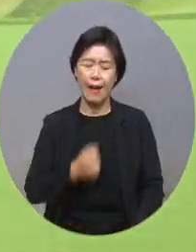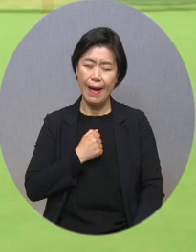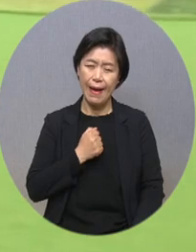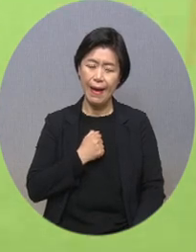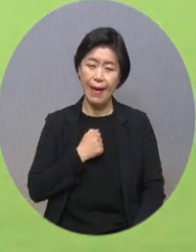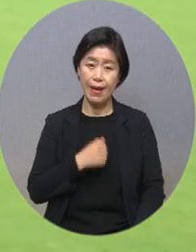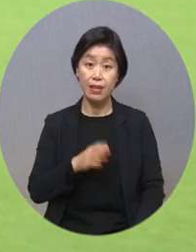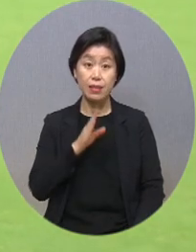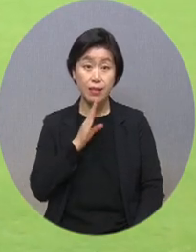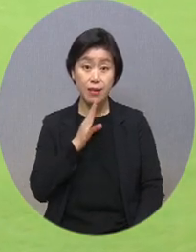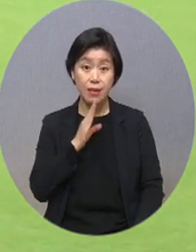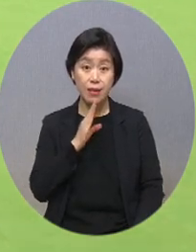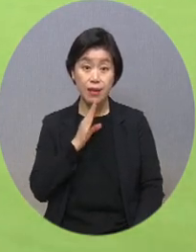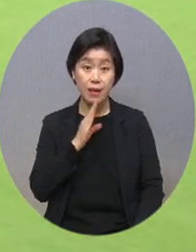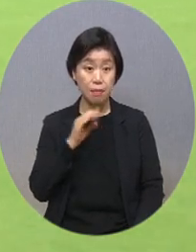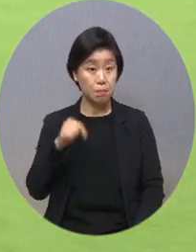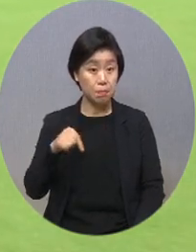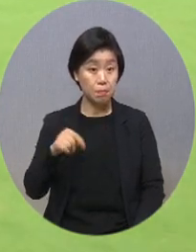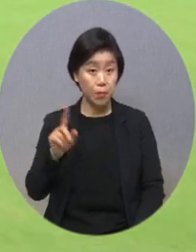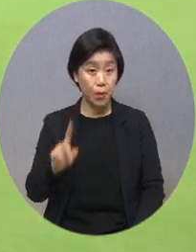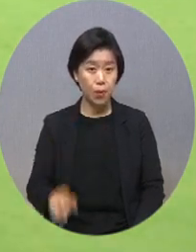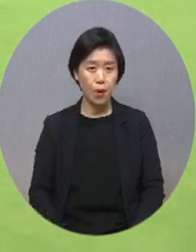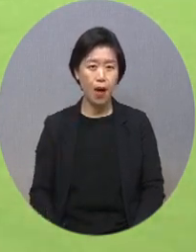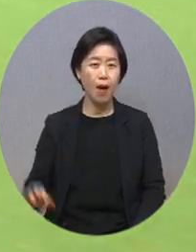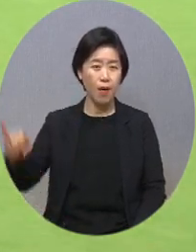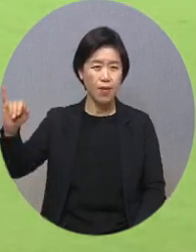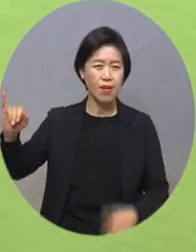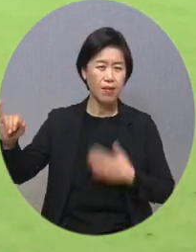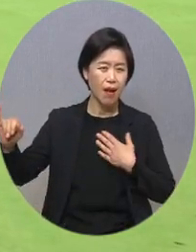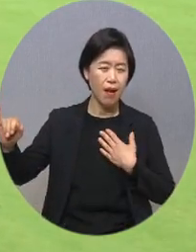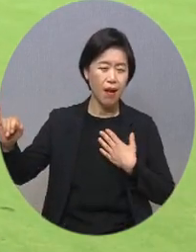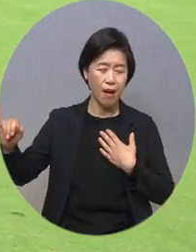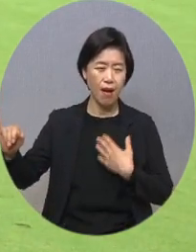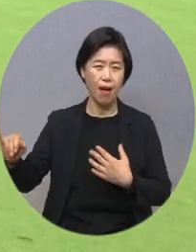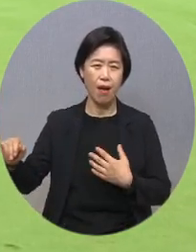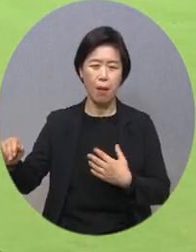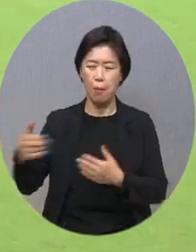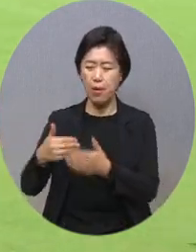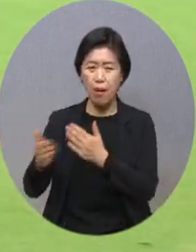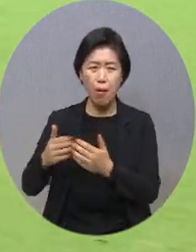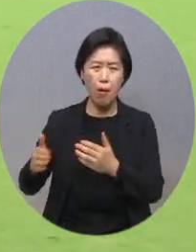아니 사실은 이게 언니랑 나랑은 구력의 차이도 그런데